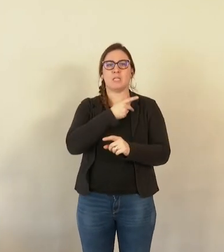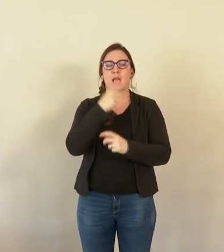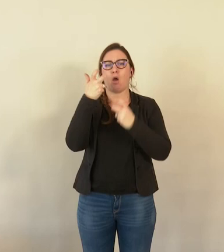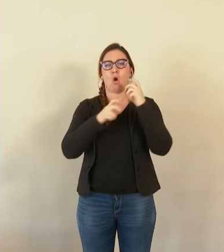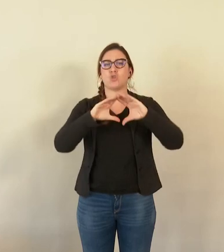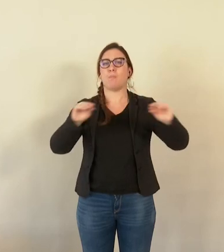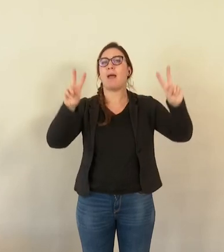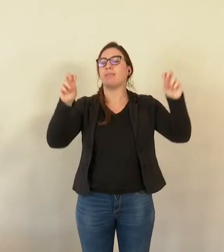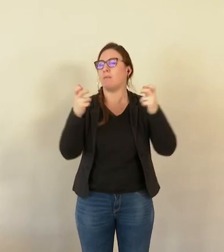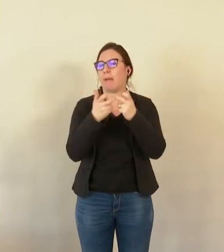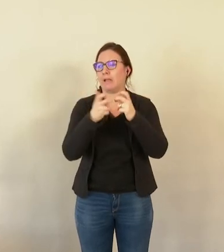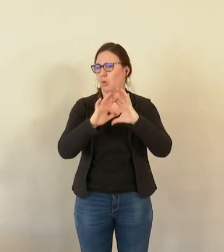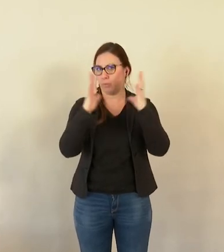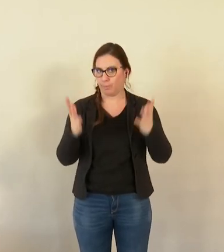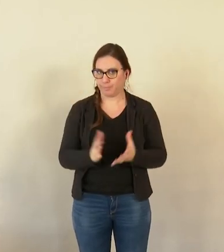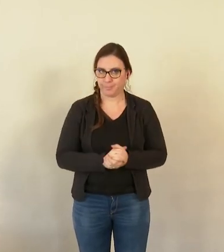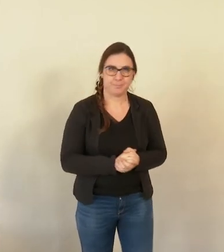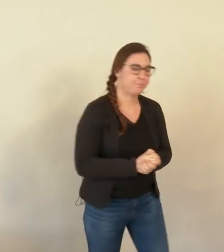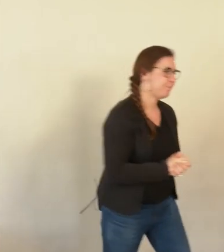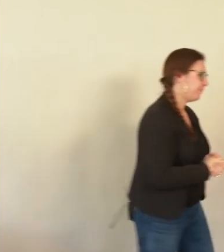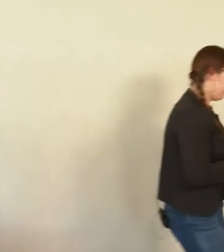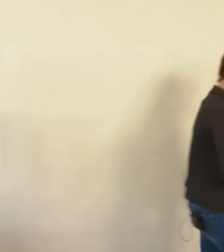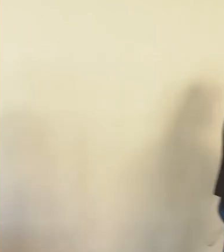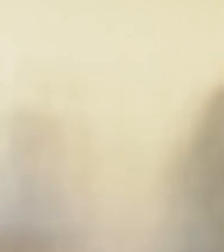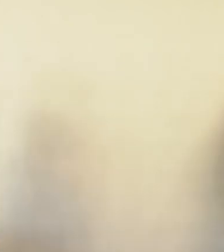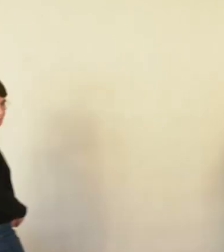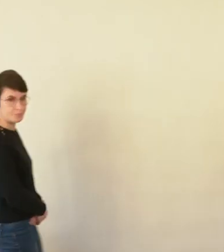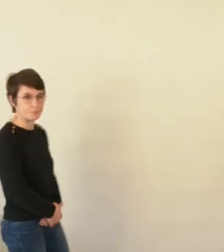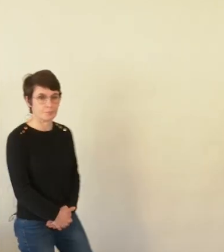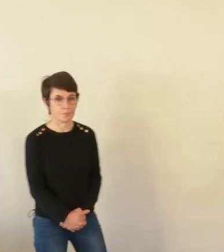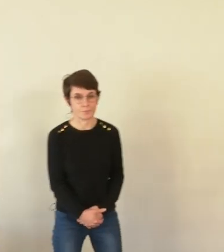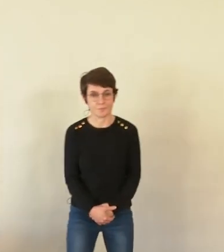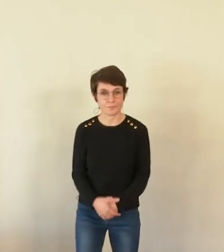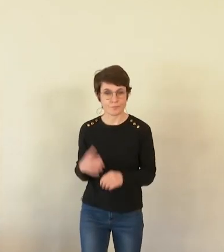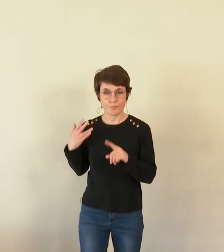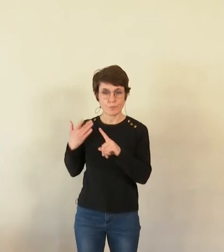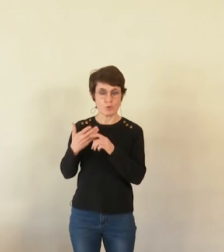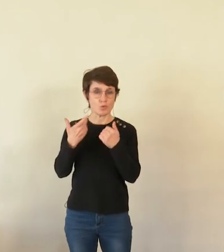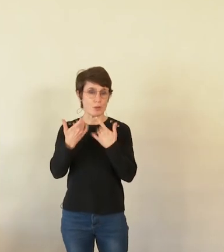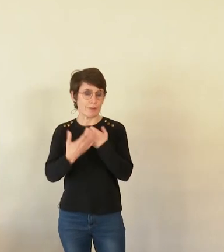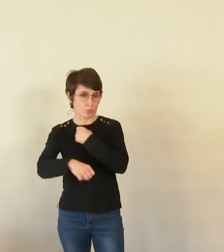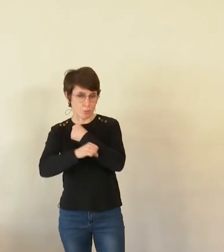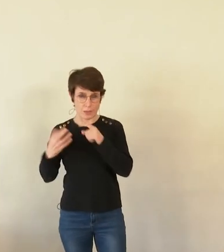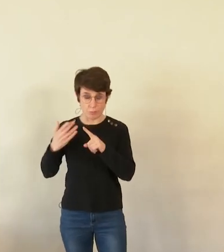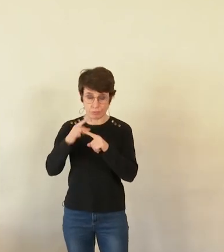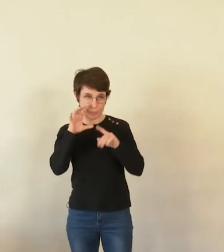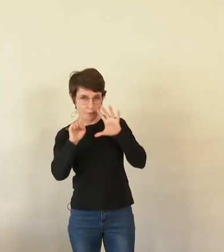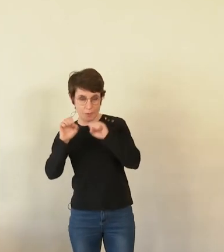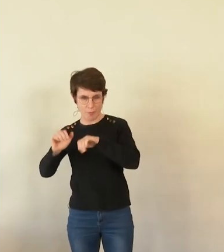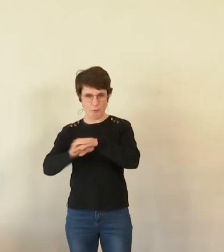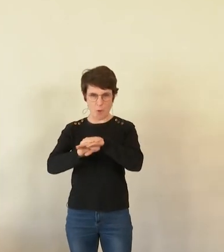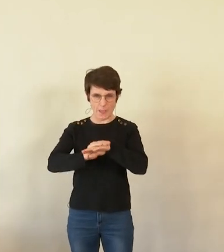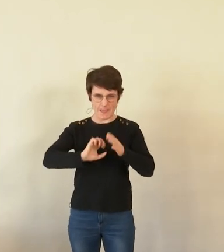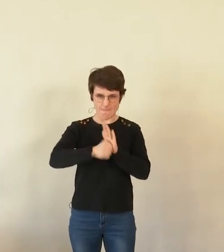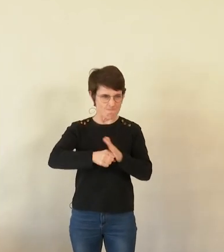autres exemples nous voyons ces dernières semaines une politique autoritariste de plus en plus forte se marquer